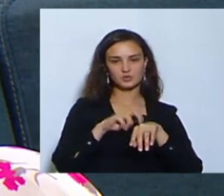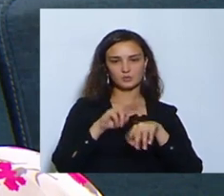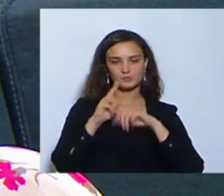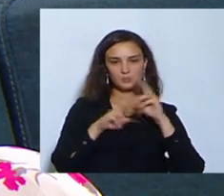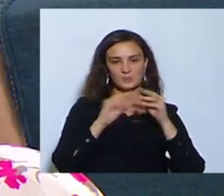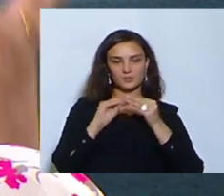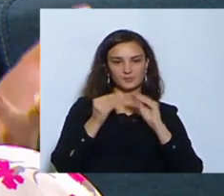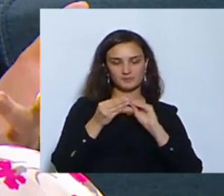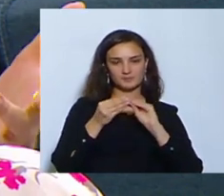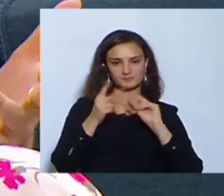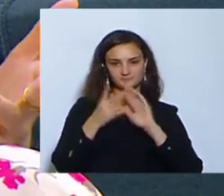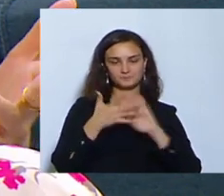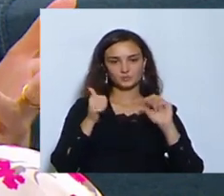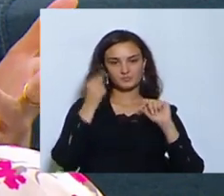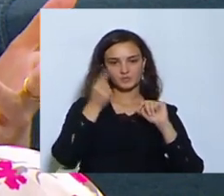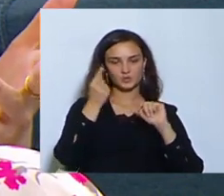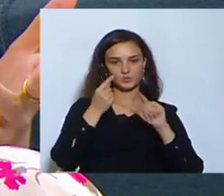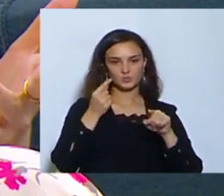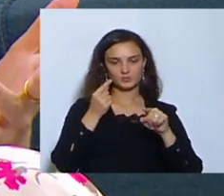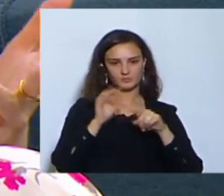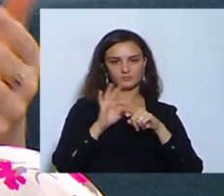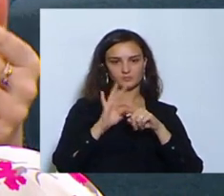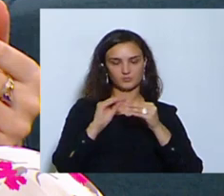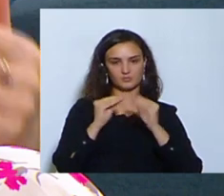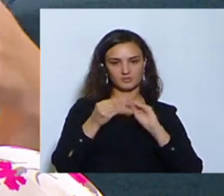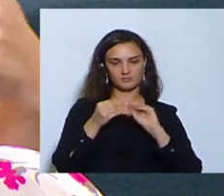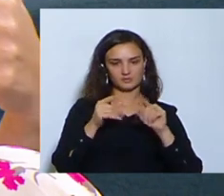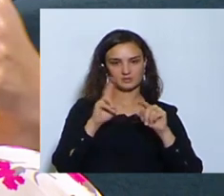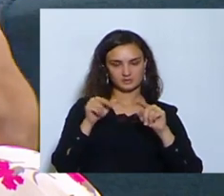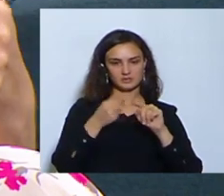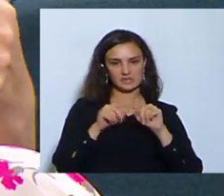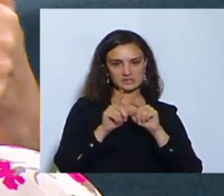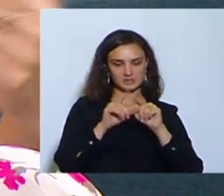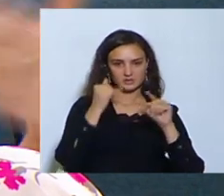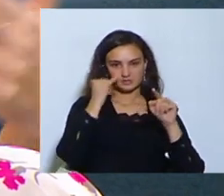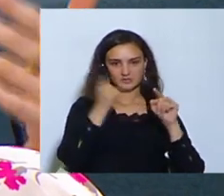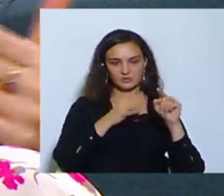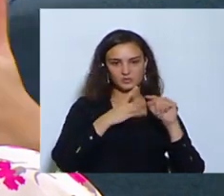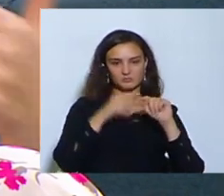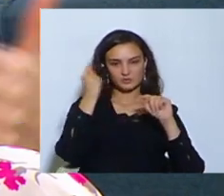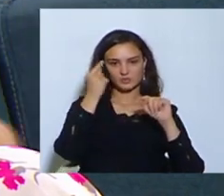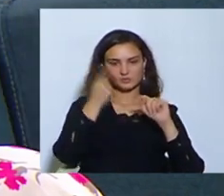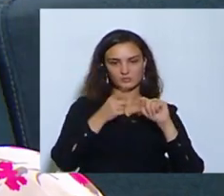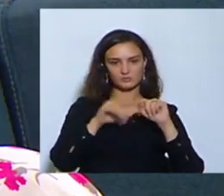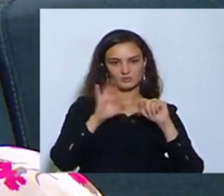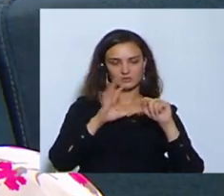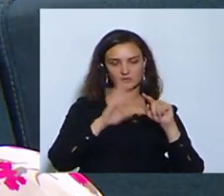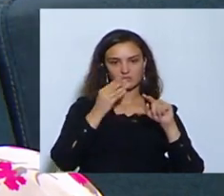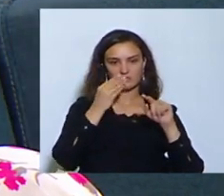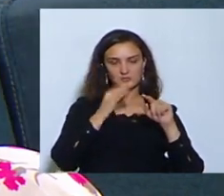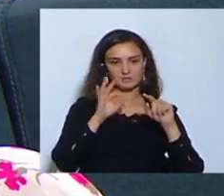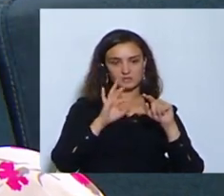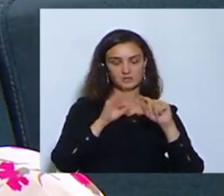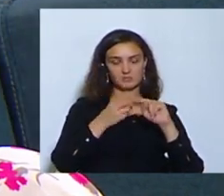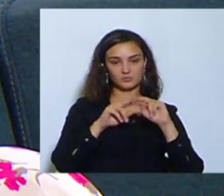სომატური პრობლემა აღიქვან როგორც ფსიქიკური აშლილობა. და ზარიც ესეთი იყო, ხო? ეს არ იყო ფსიქიკურ აშლილობაზე, როგორც კვებით აშლილობებზე.